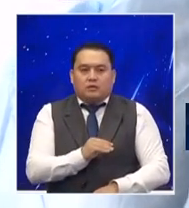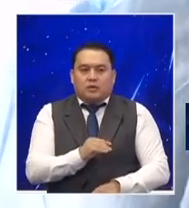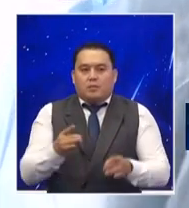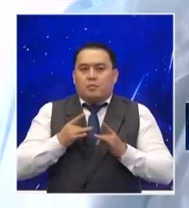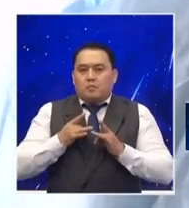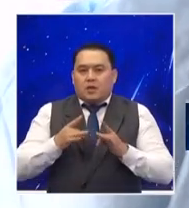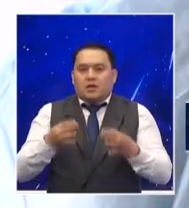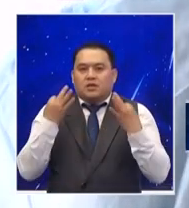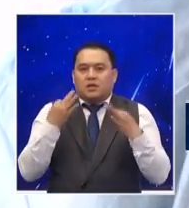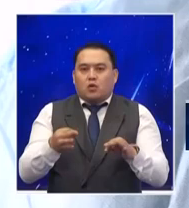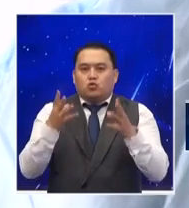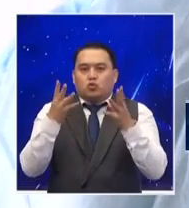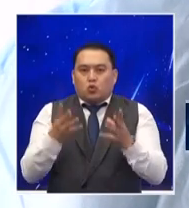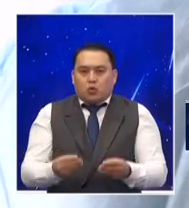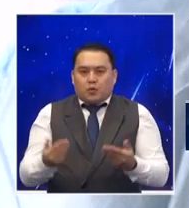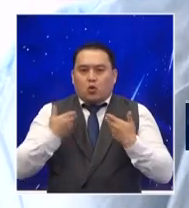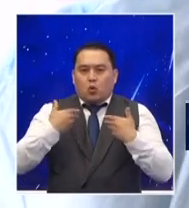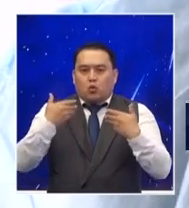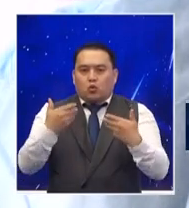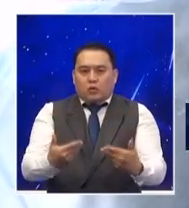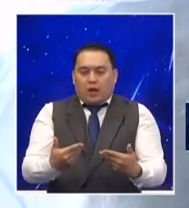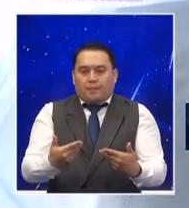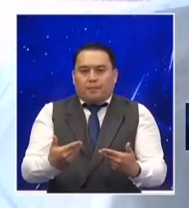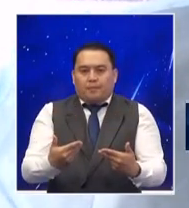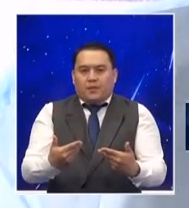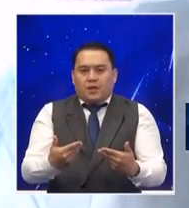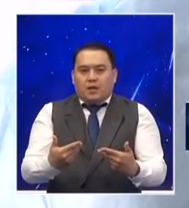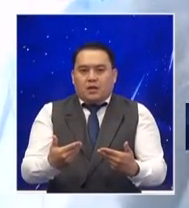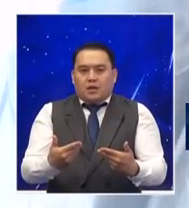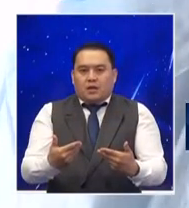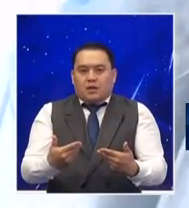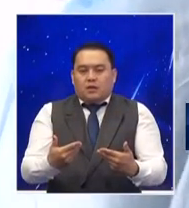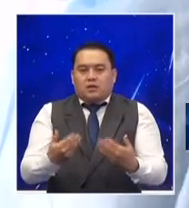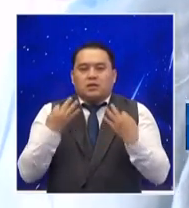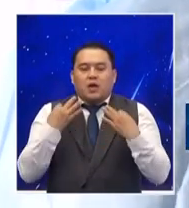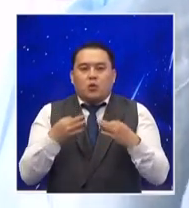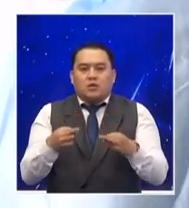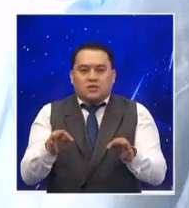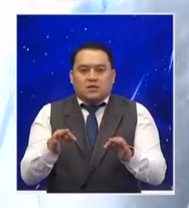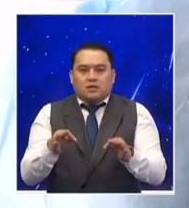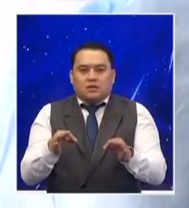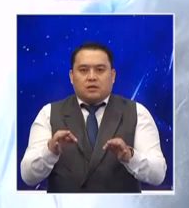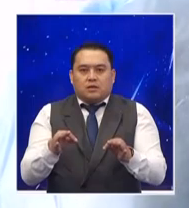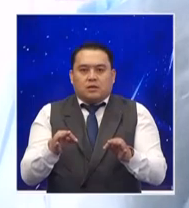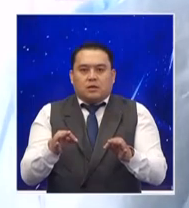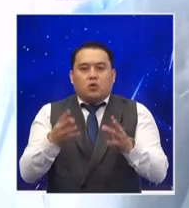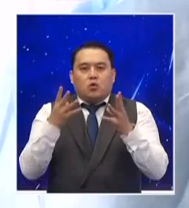мереке мен тәуелсіздік күні мен құттықтап жатырмыз. Себебі бұлар тәуелсіздіктің жаңағы тәуелсіз